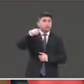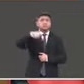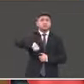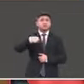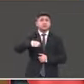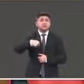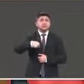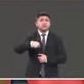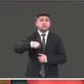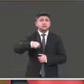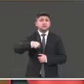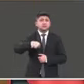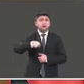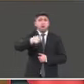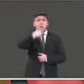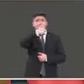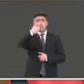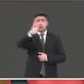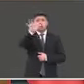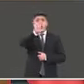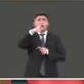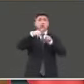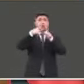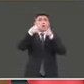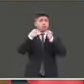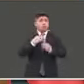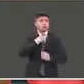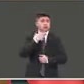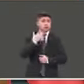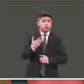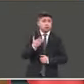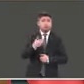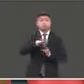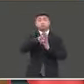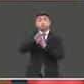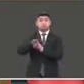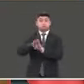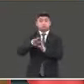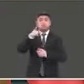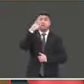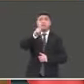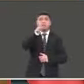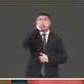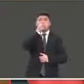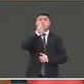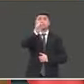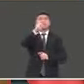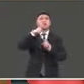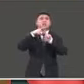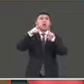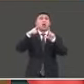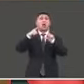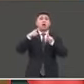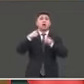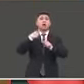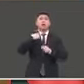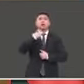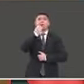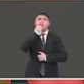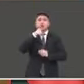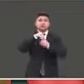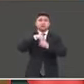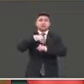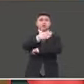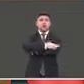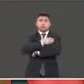şimdi 650 liraya çıkardık Ayrıca aylık 570 lira beslenme